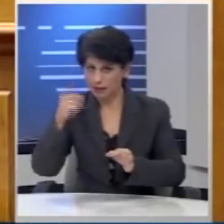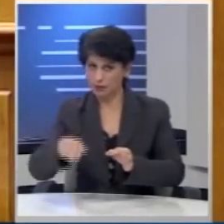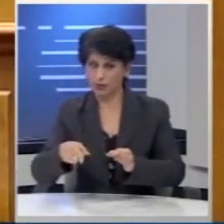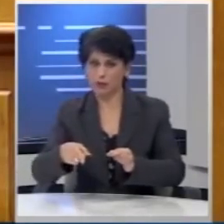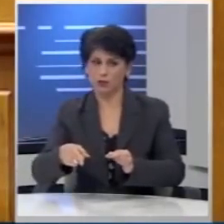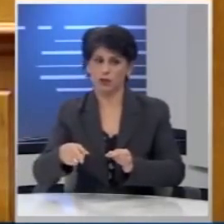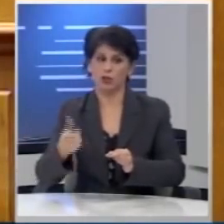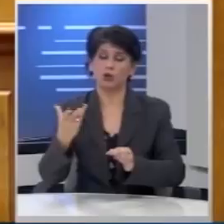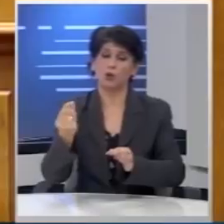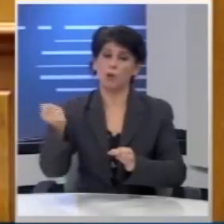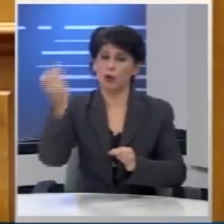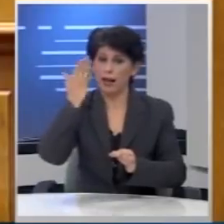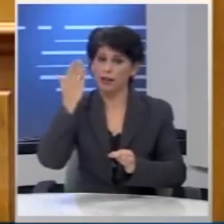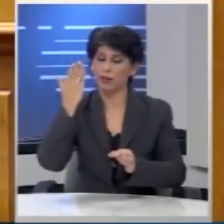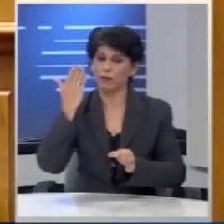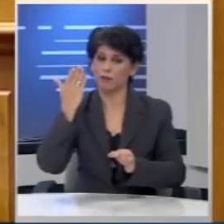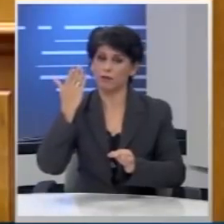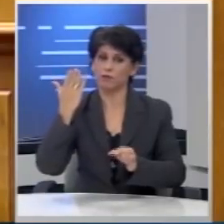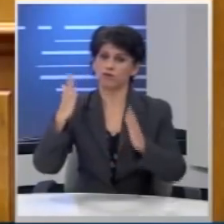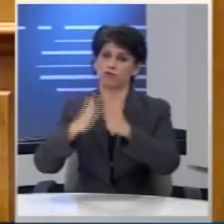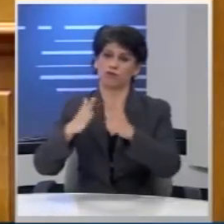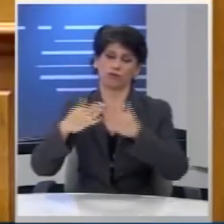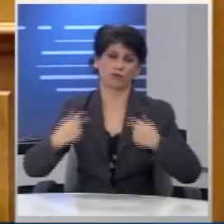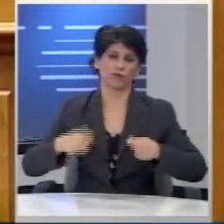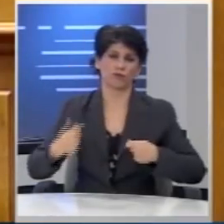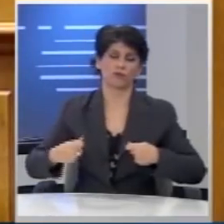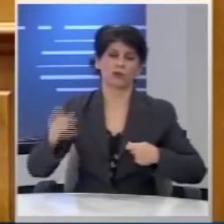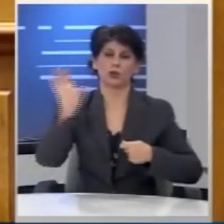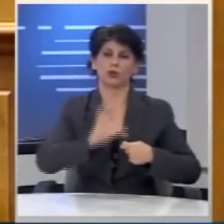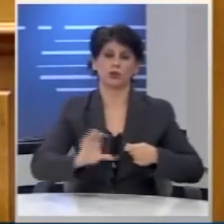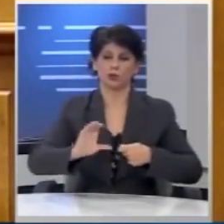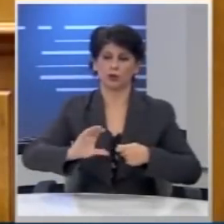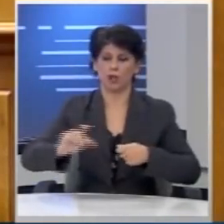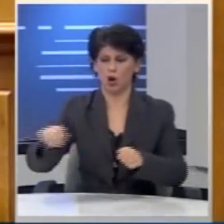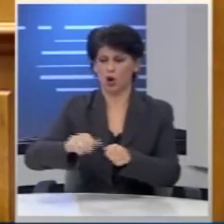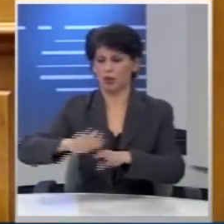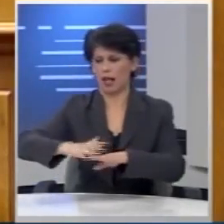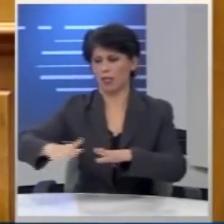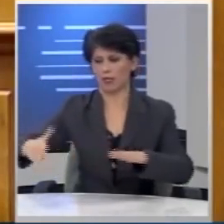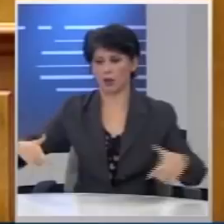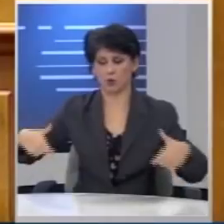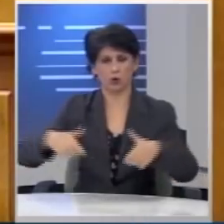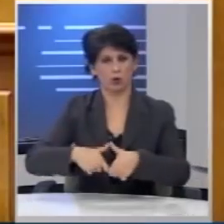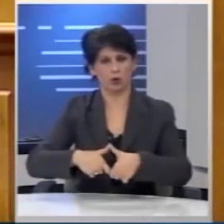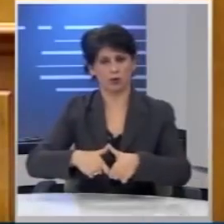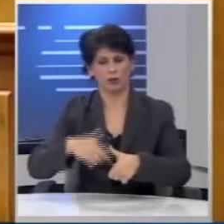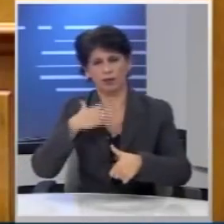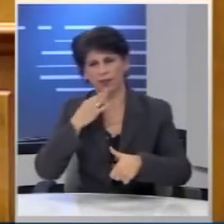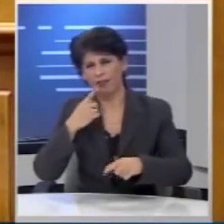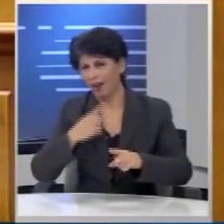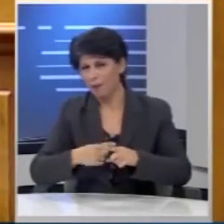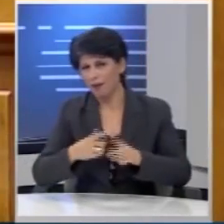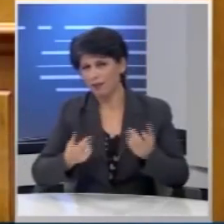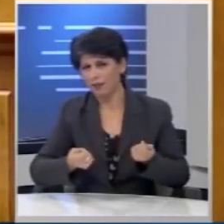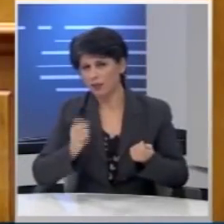αξίας των πολύ ακριβών ακινήτων που βρίσκονται σε τουριστικές παραθαλάσσιες ζώνες. Με απλά λόγια